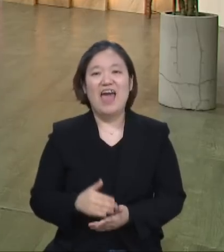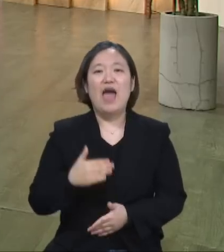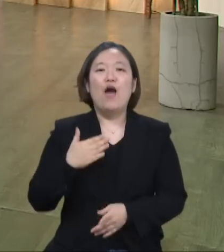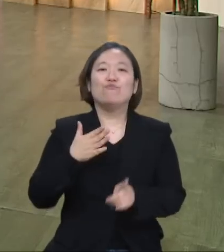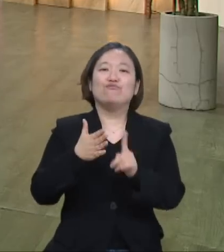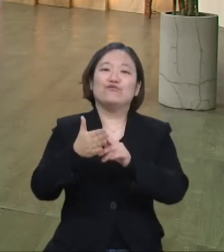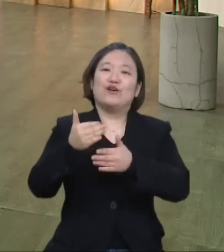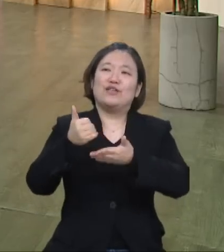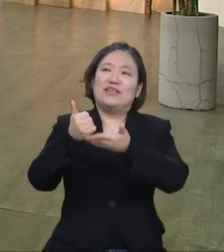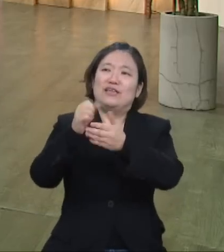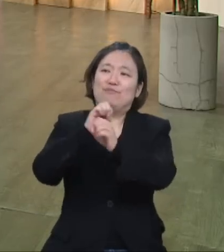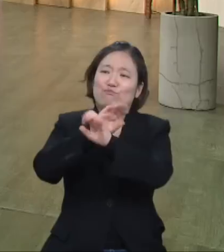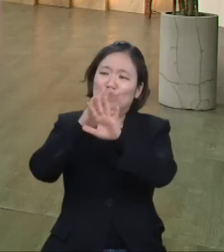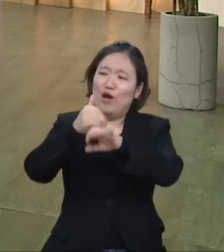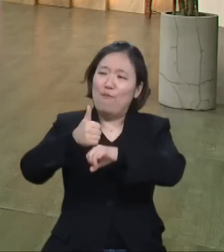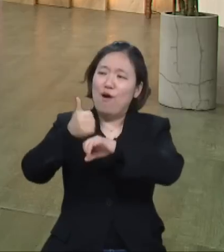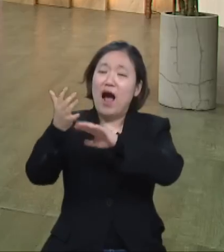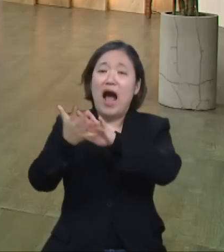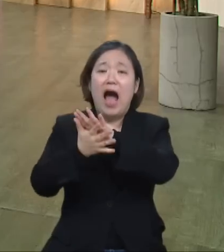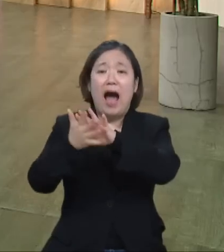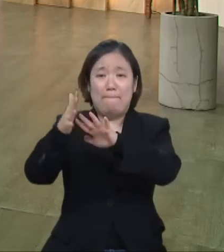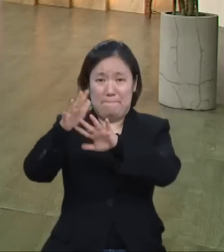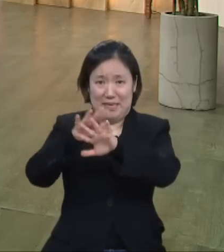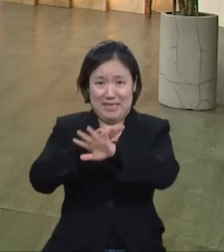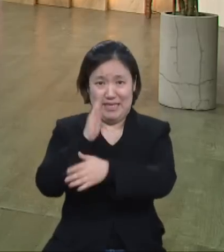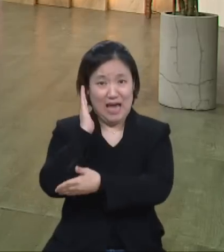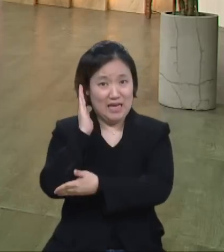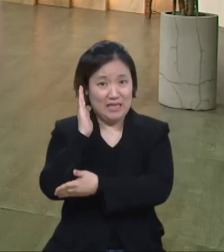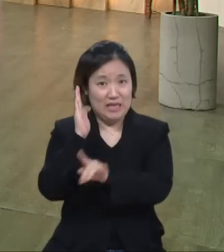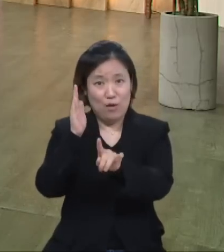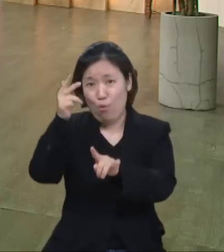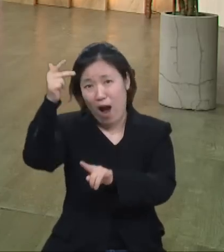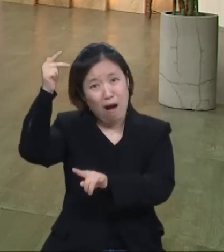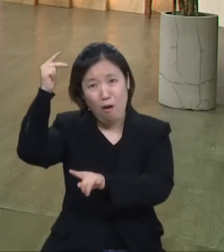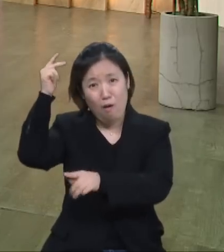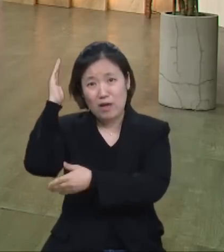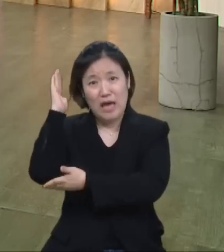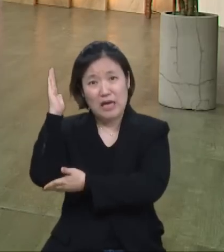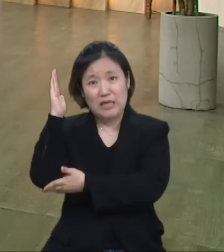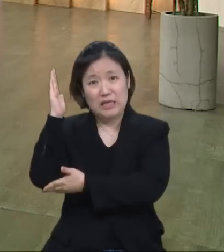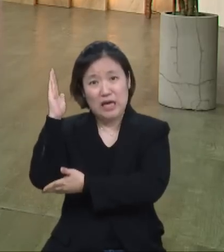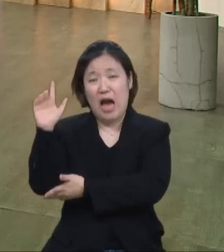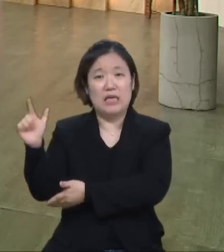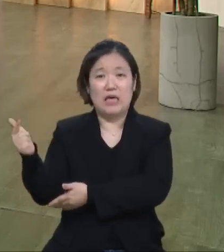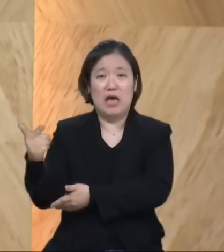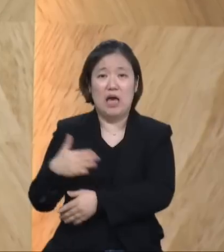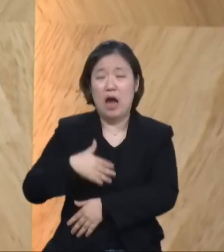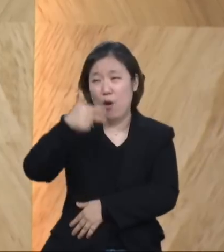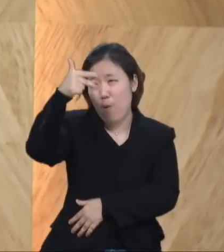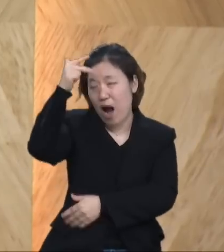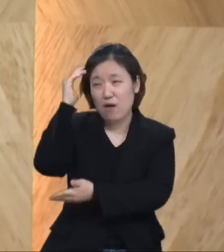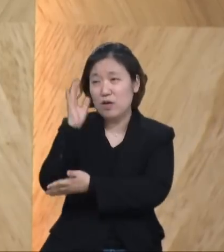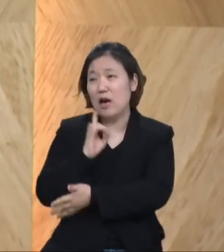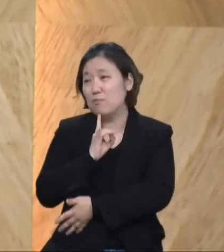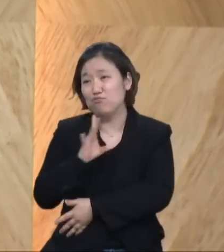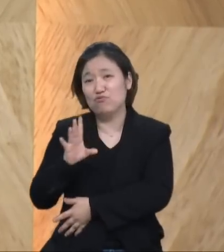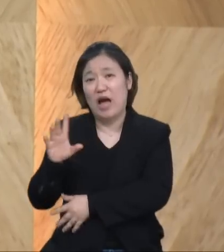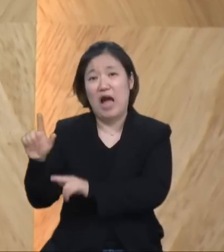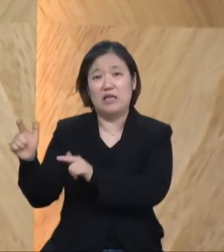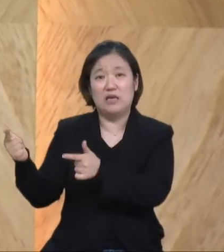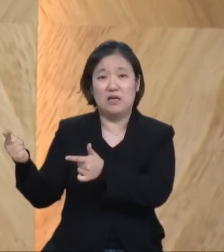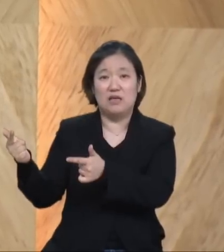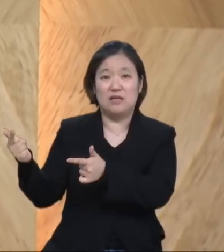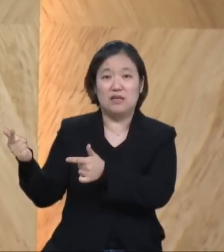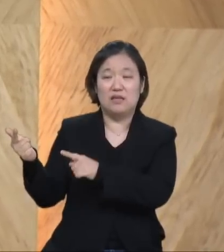불보살님의 가피 이야기는 과거의 이야기가 아니고 과거에 있었던 이야기가